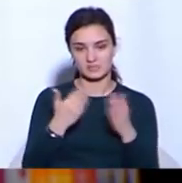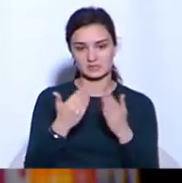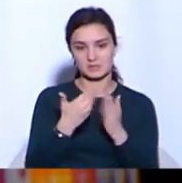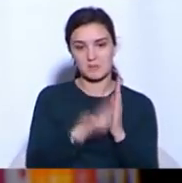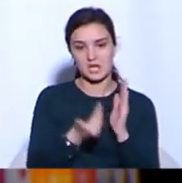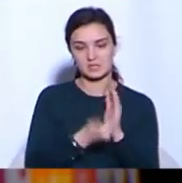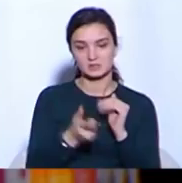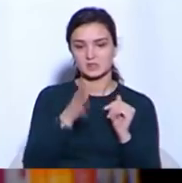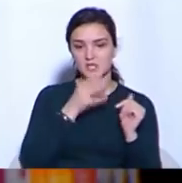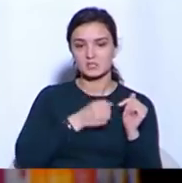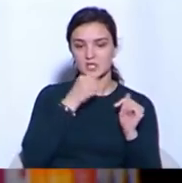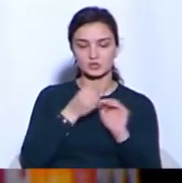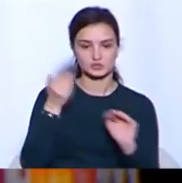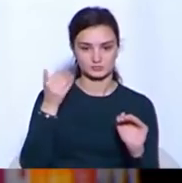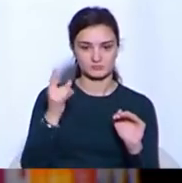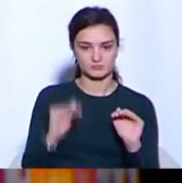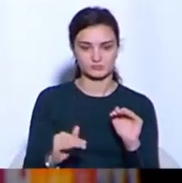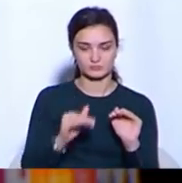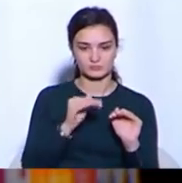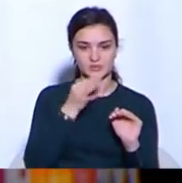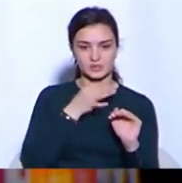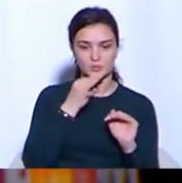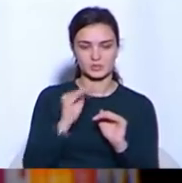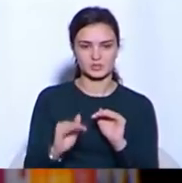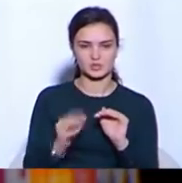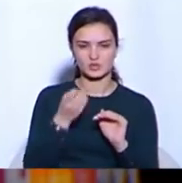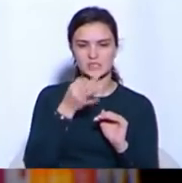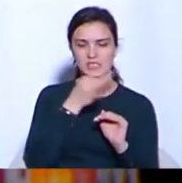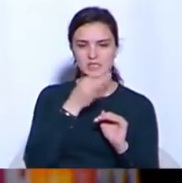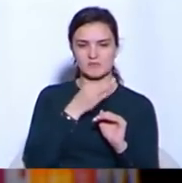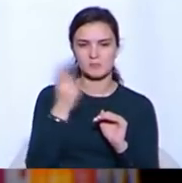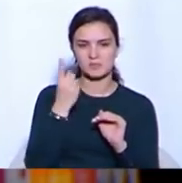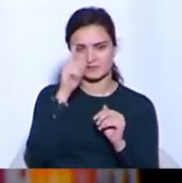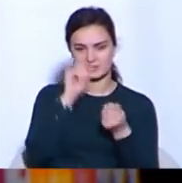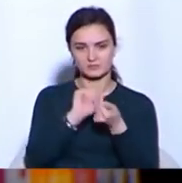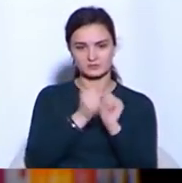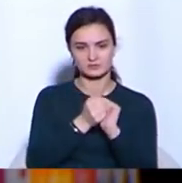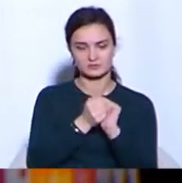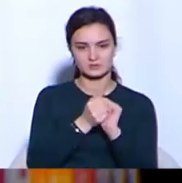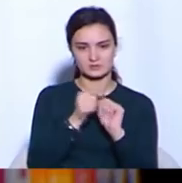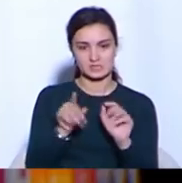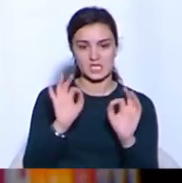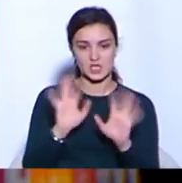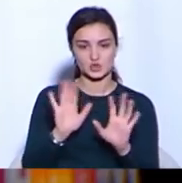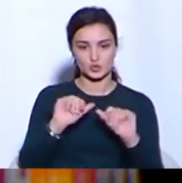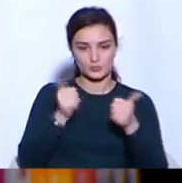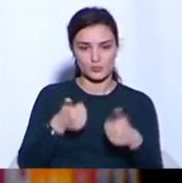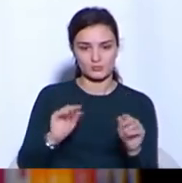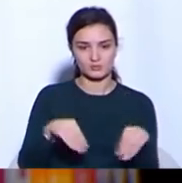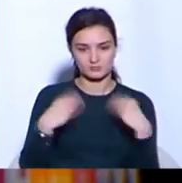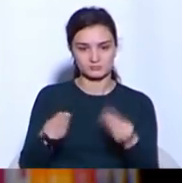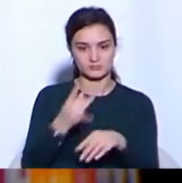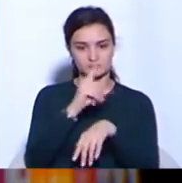მაგალითი მის ადრეულ ასაკში, როდესაც ჯერ კიდევ, ანუ პირველი შთაბეჭდილებების სახით ეს არასწორი მოდელი